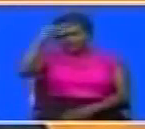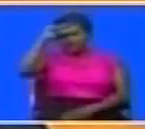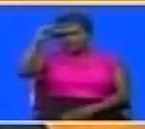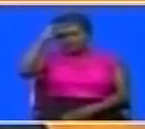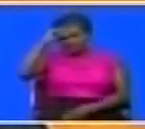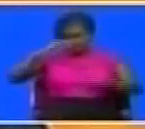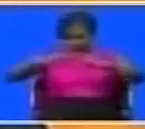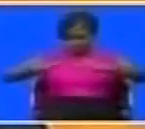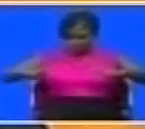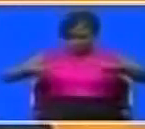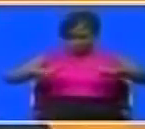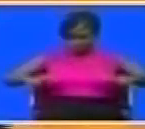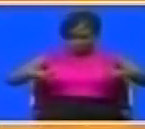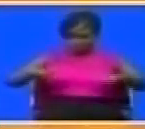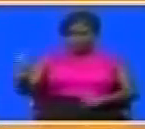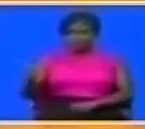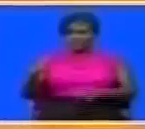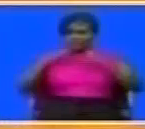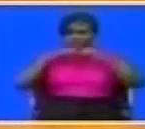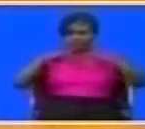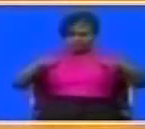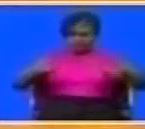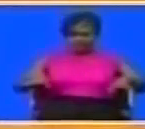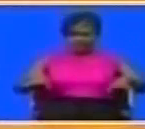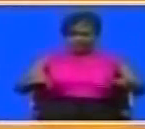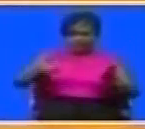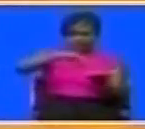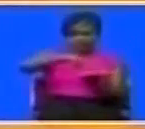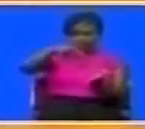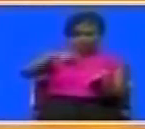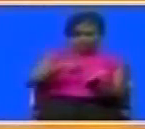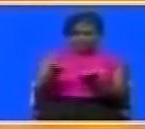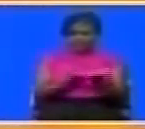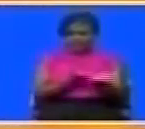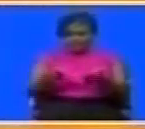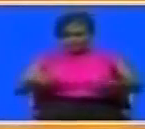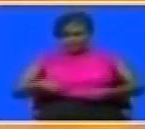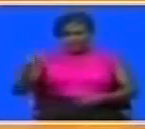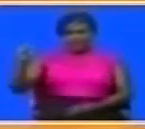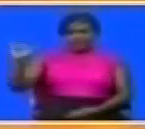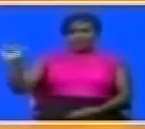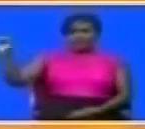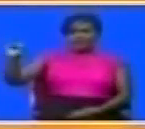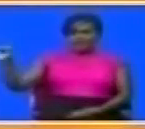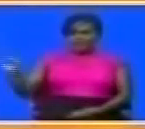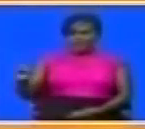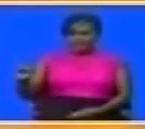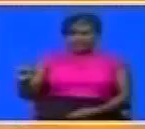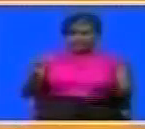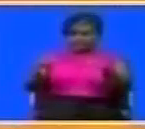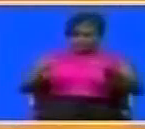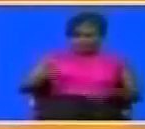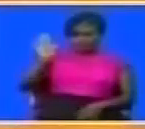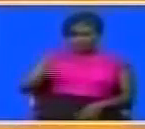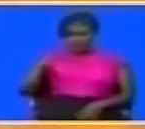kufanya ukaguzi katika wizara ya ugatuzi kuhusiana na miradi ya huduma kwa vijana NYS, hazina ya vijana, hazina ya